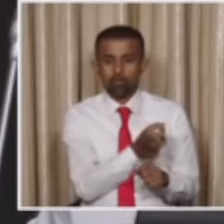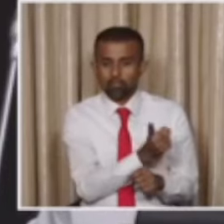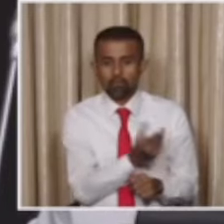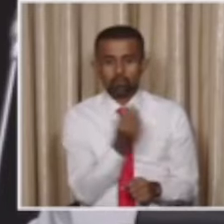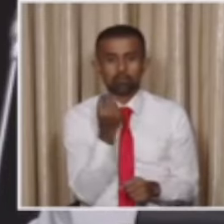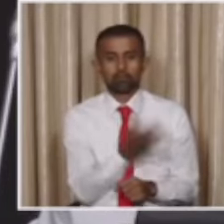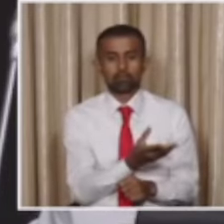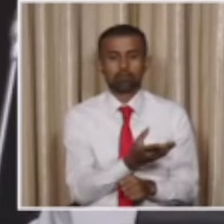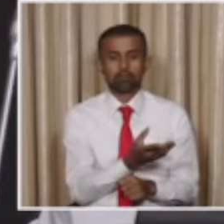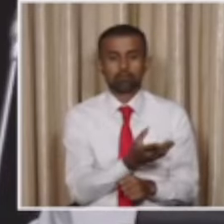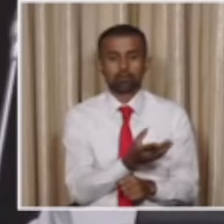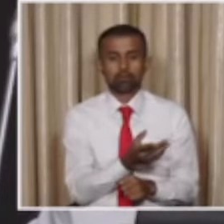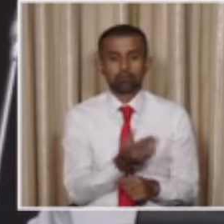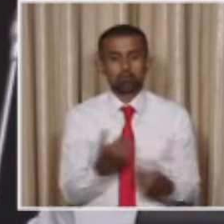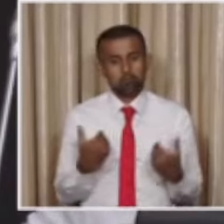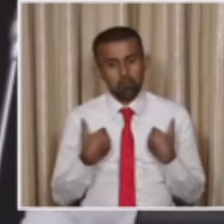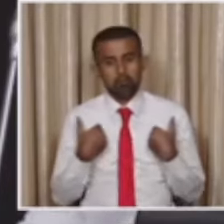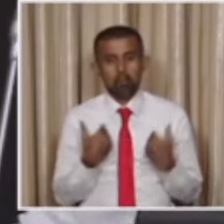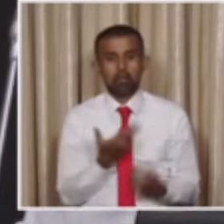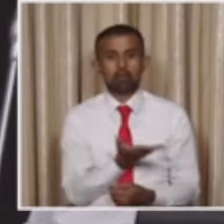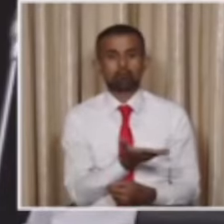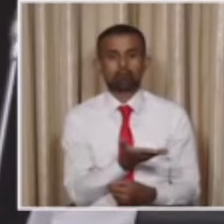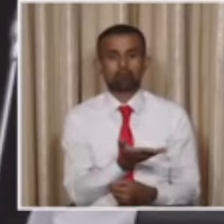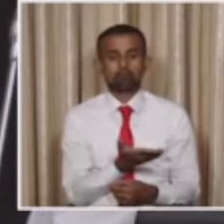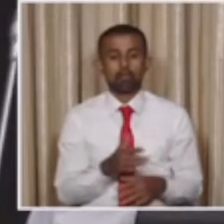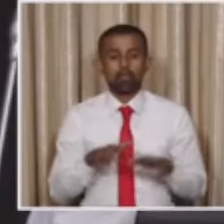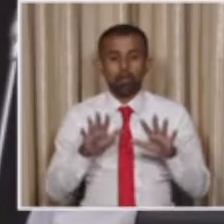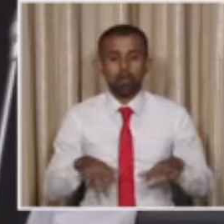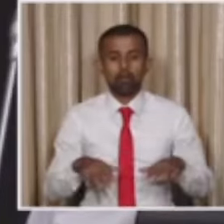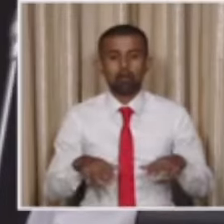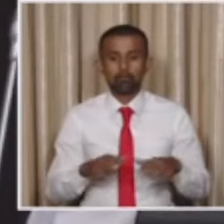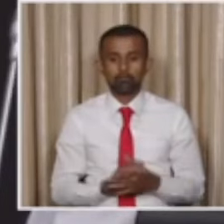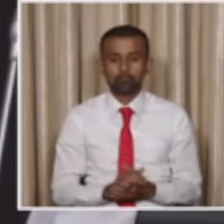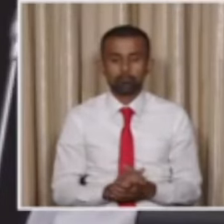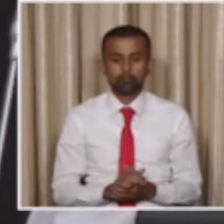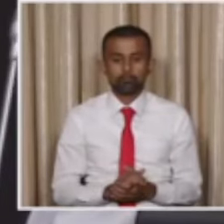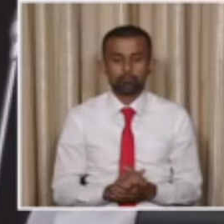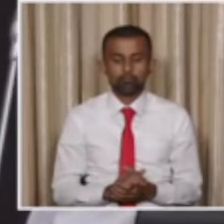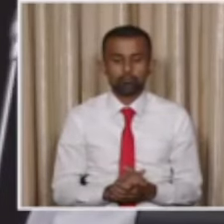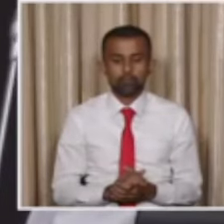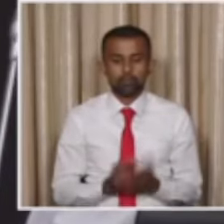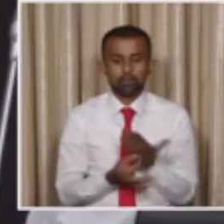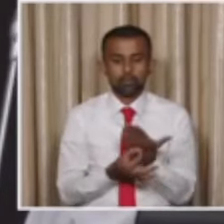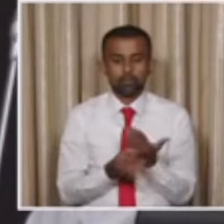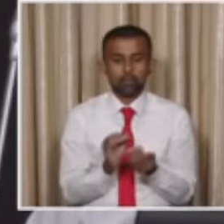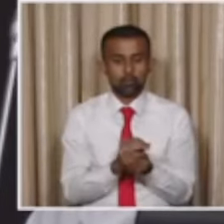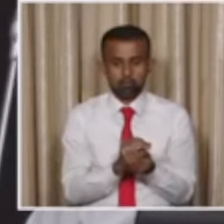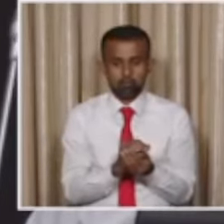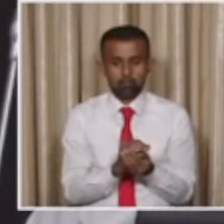ඕන. ඒ මිනිස්සු මහන්සියලා ඒක කරනවා. කරලා ආවට පස්සේ මොකද්ද කරලා තියෙන්නේ? හෙරොයින් සන්තකේ තබා